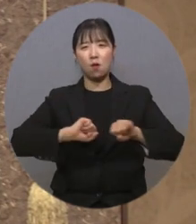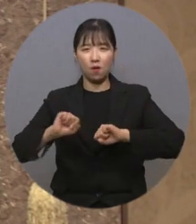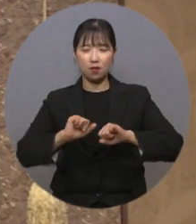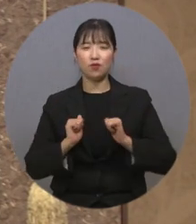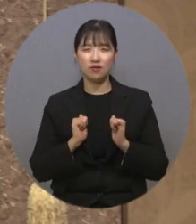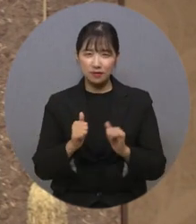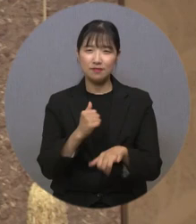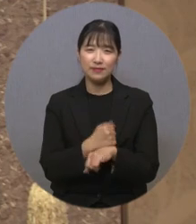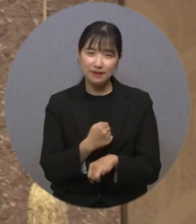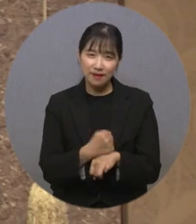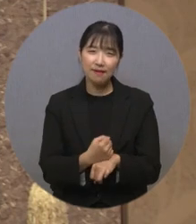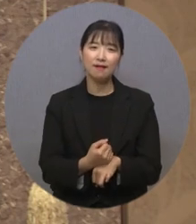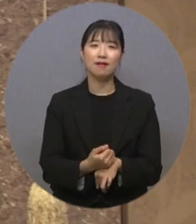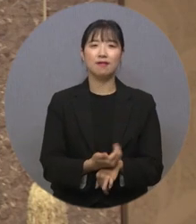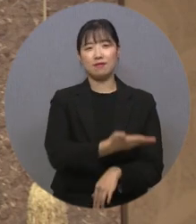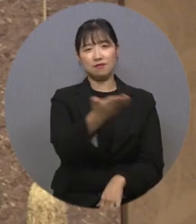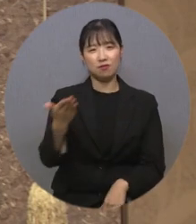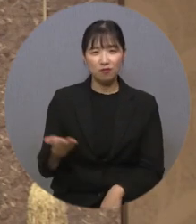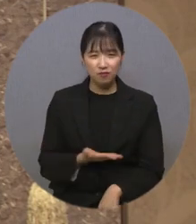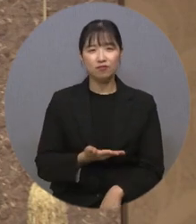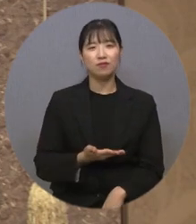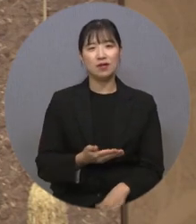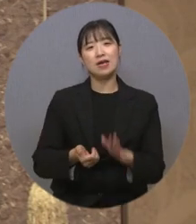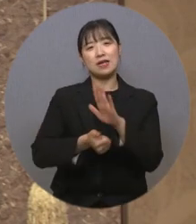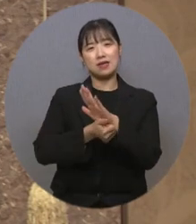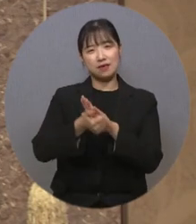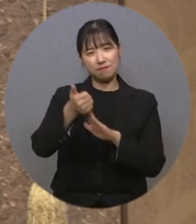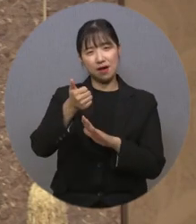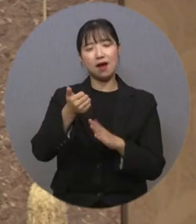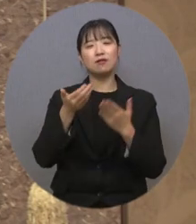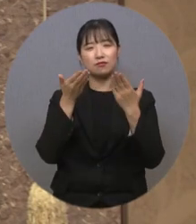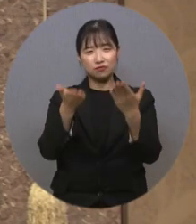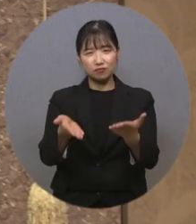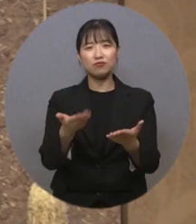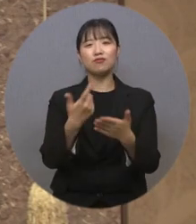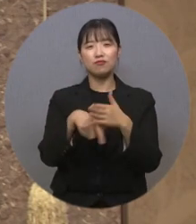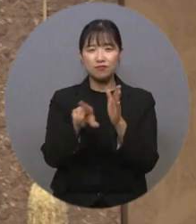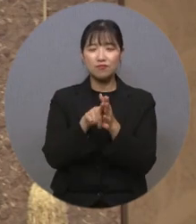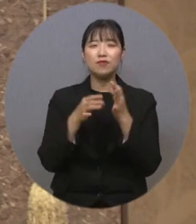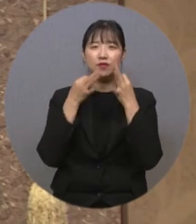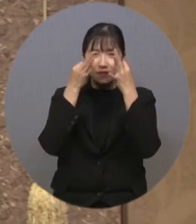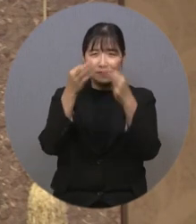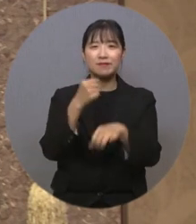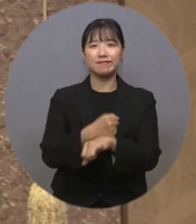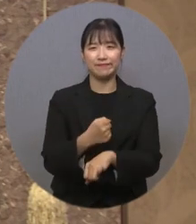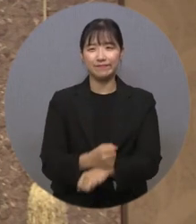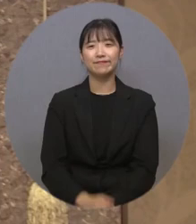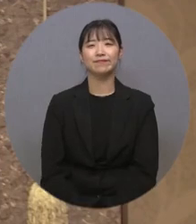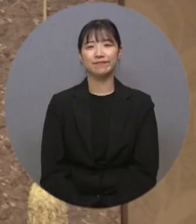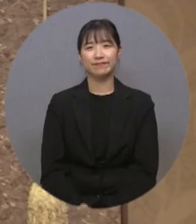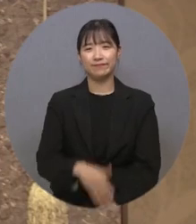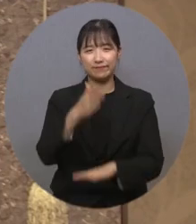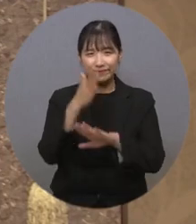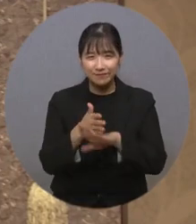해서 우리 시민 여러분에게 국민 여러분에게 희망을 만들어 줄 수 있도록 노력하겠습니다.